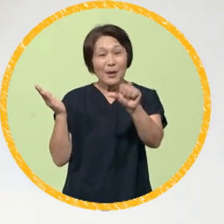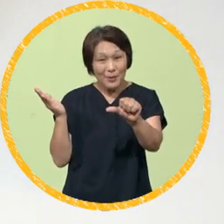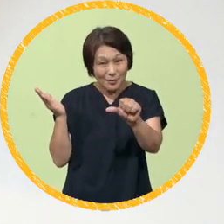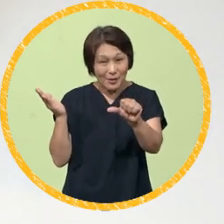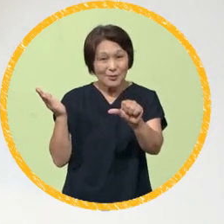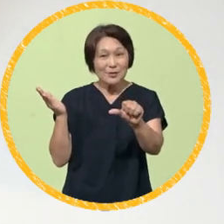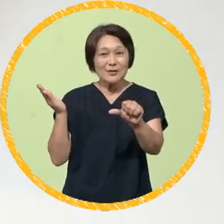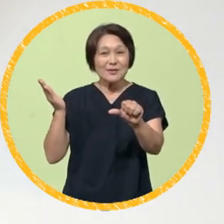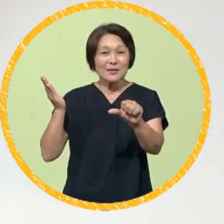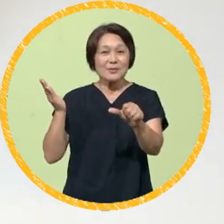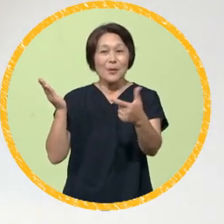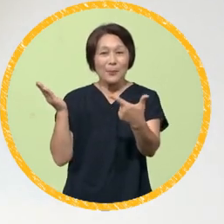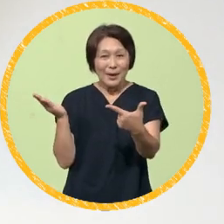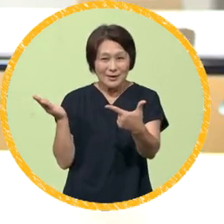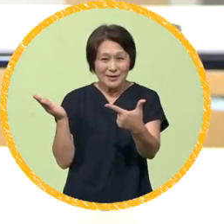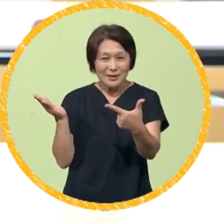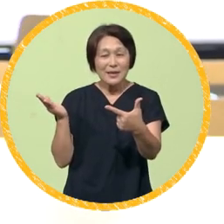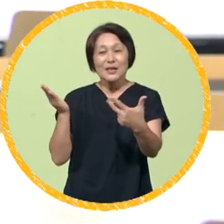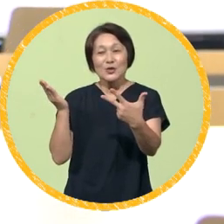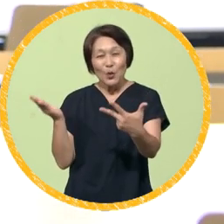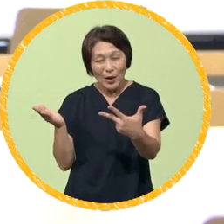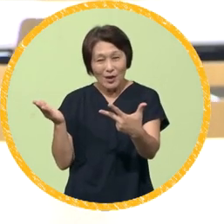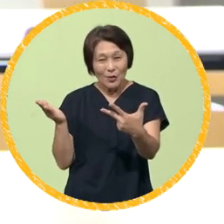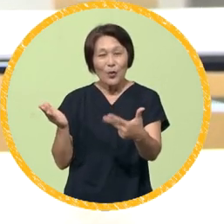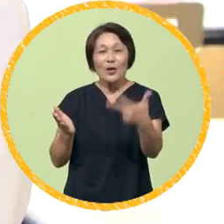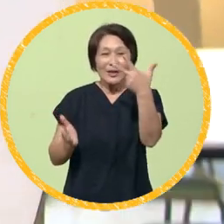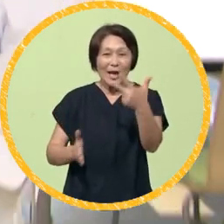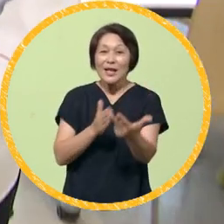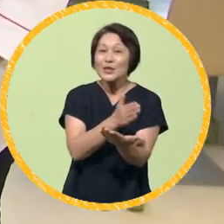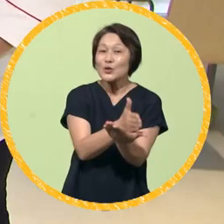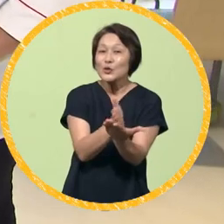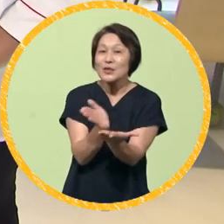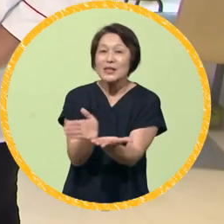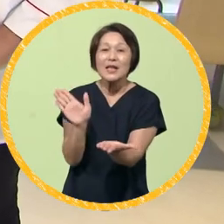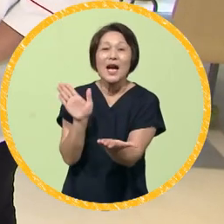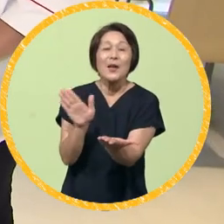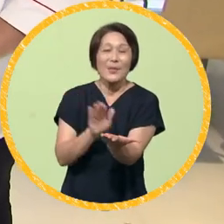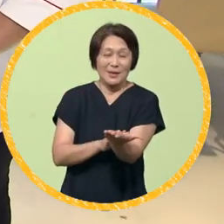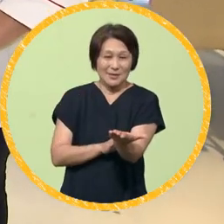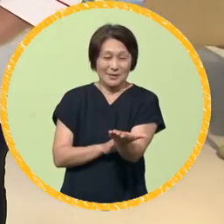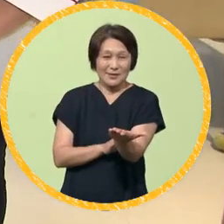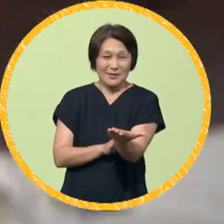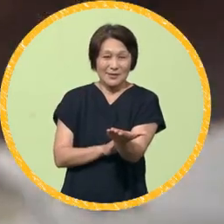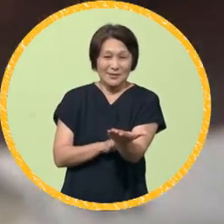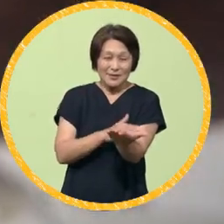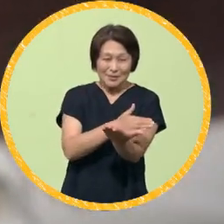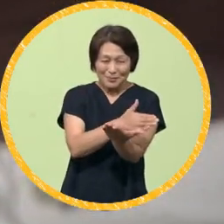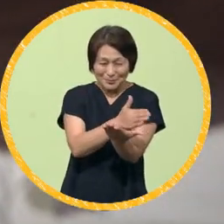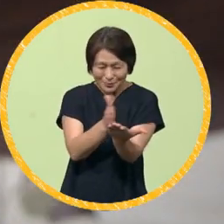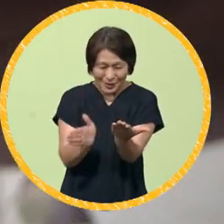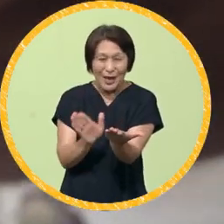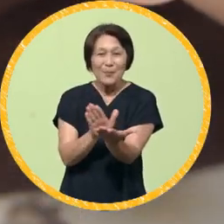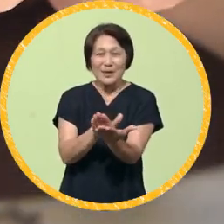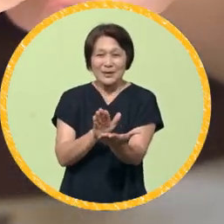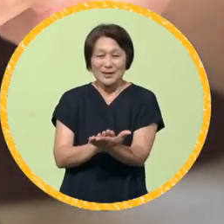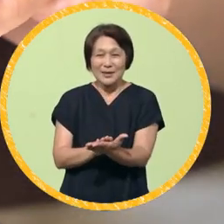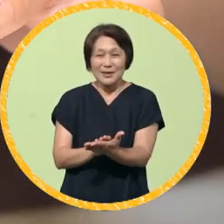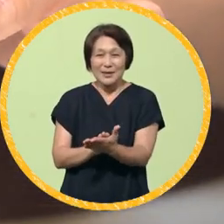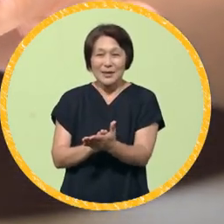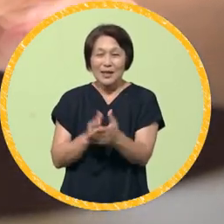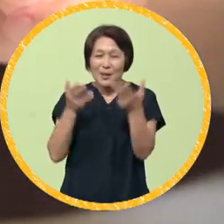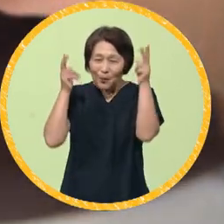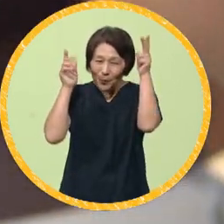ーミルク、抹茶、チョコレートの7種類です。 もうカラフルですね。チョッパーの片耳をち